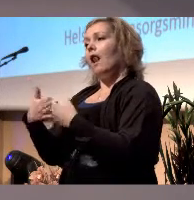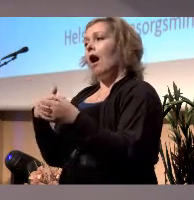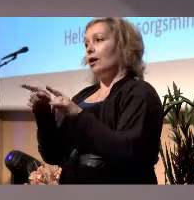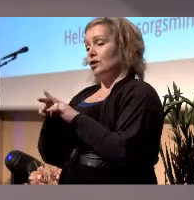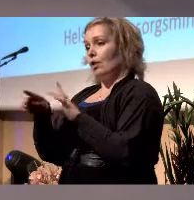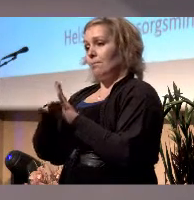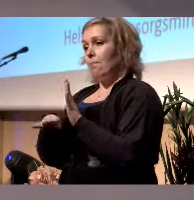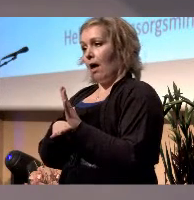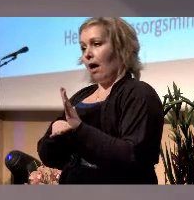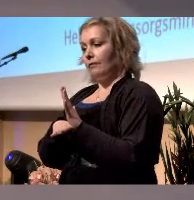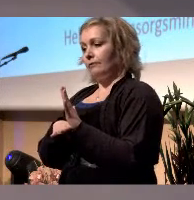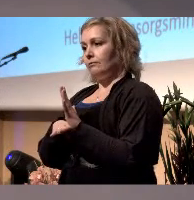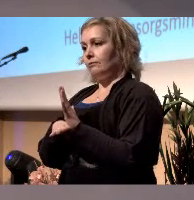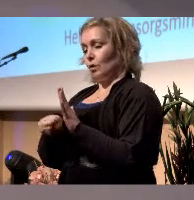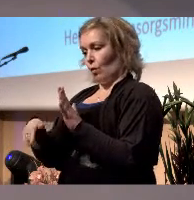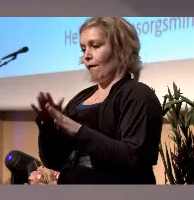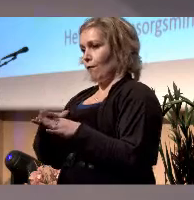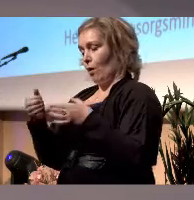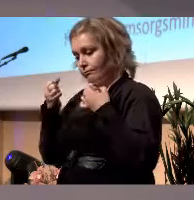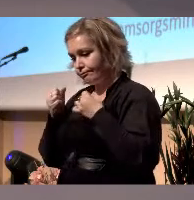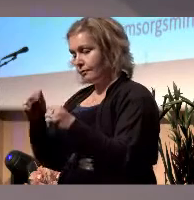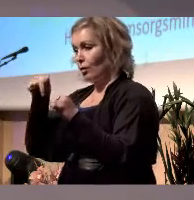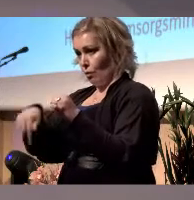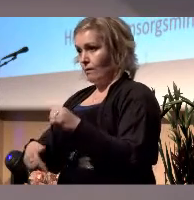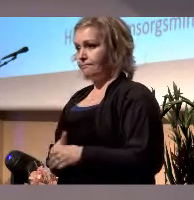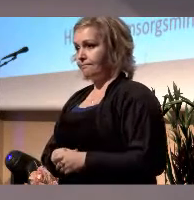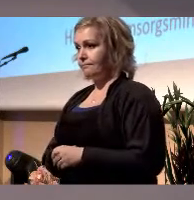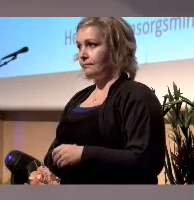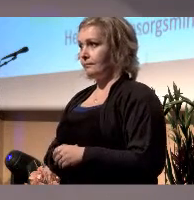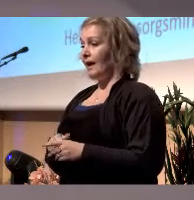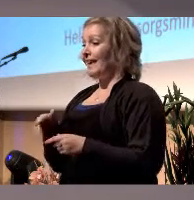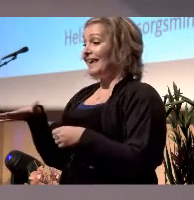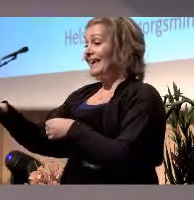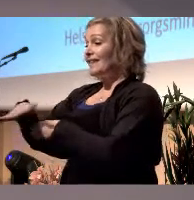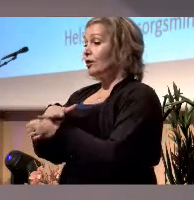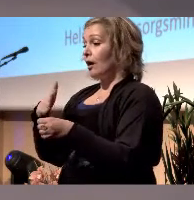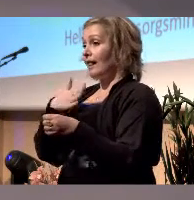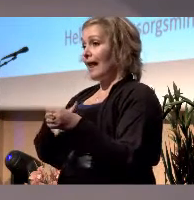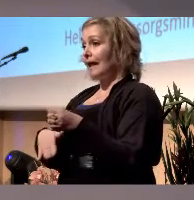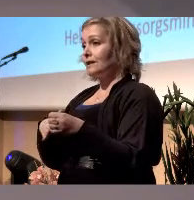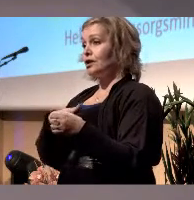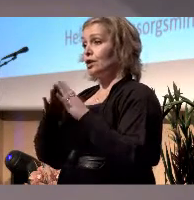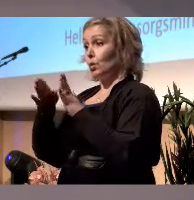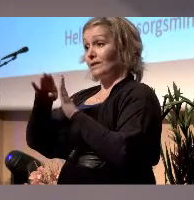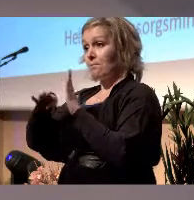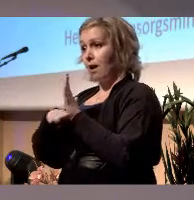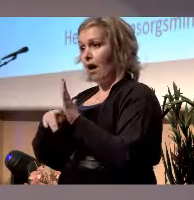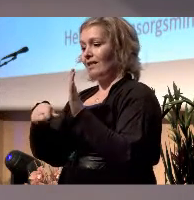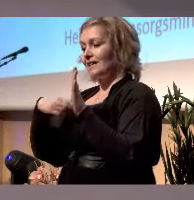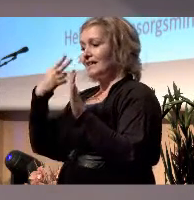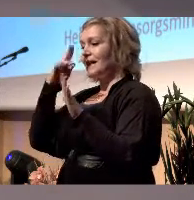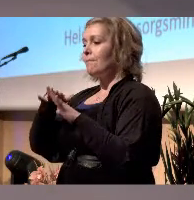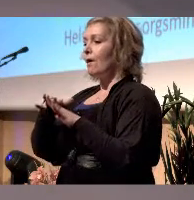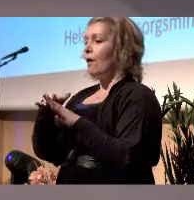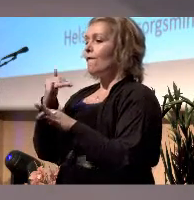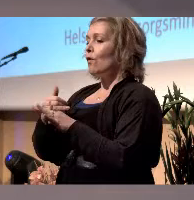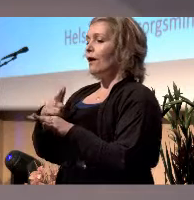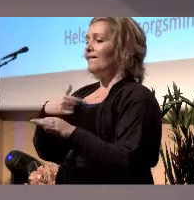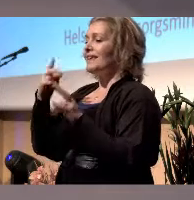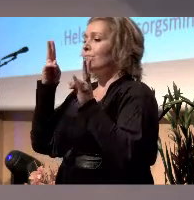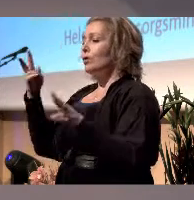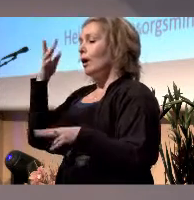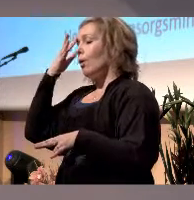plan. Det vi i full gang med. I den nasjonale helse- og sykehusplanen skal vi se på hvordan vi